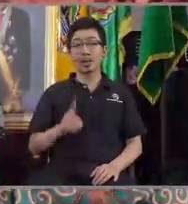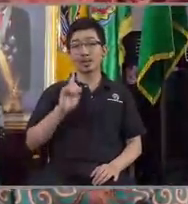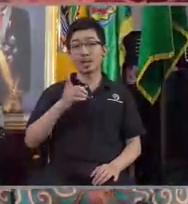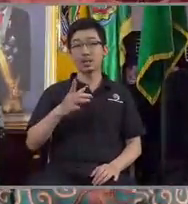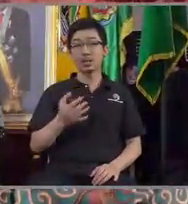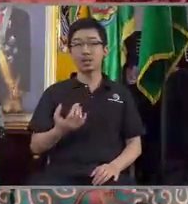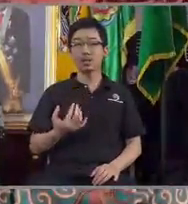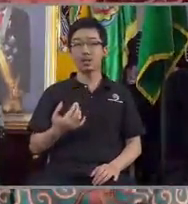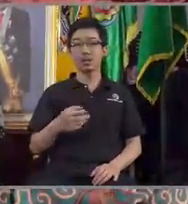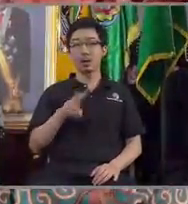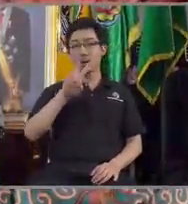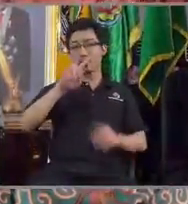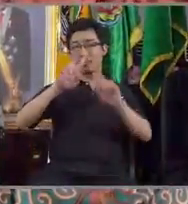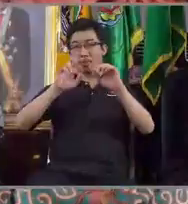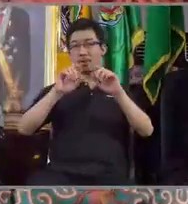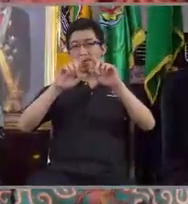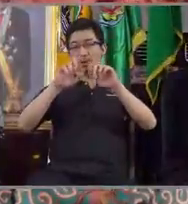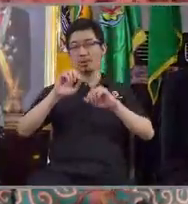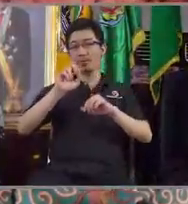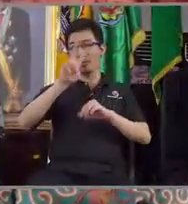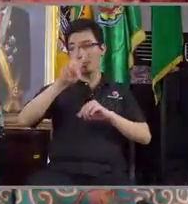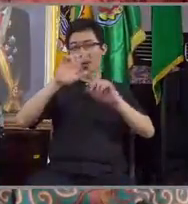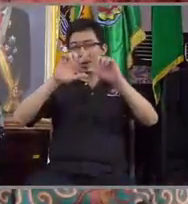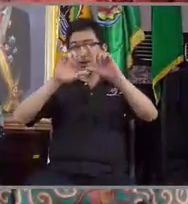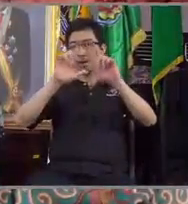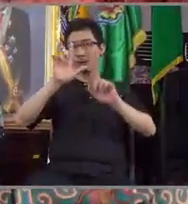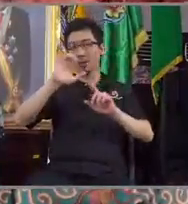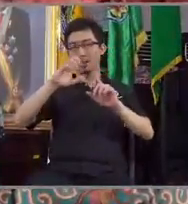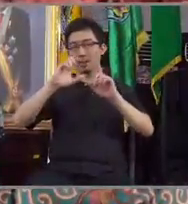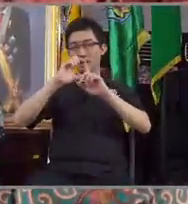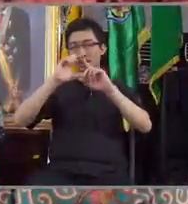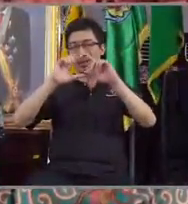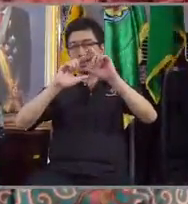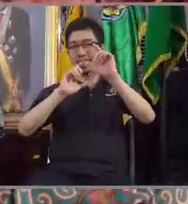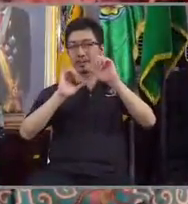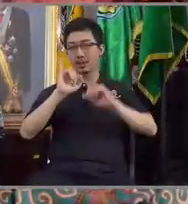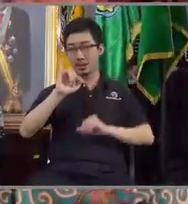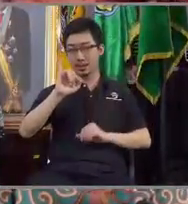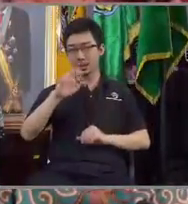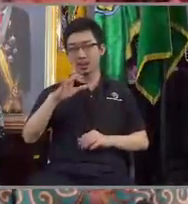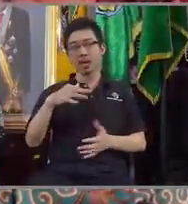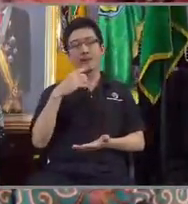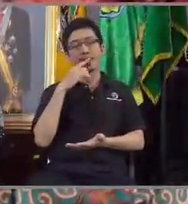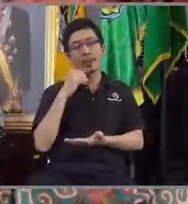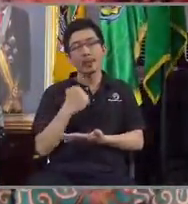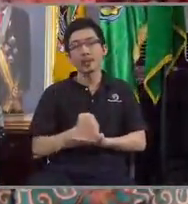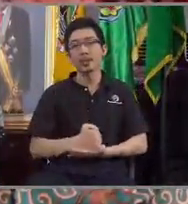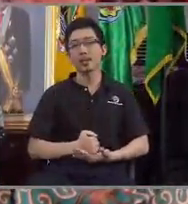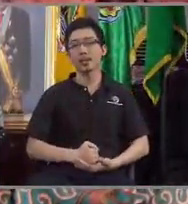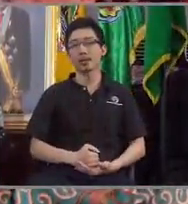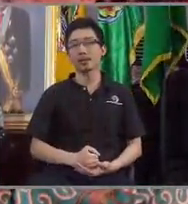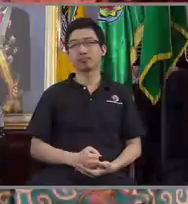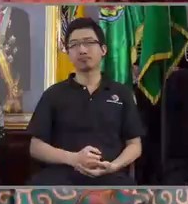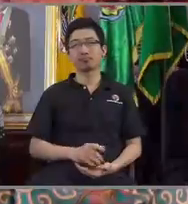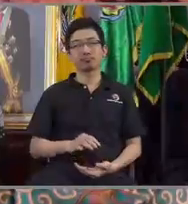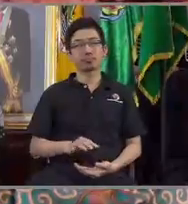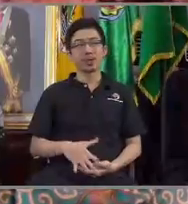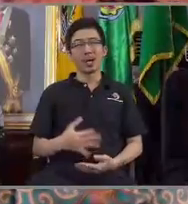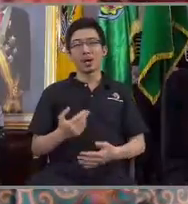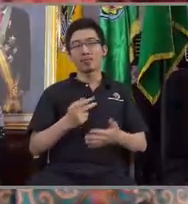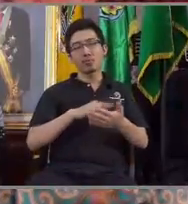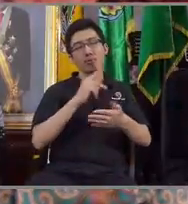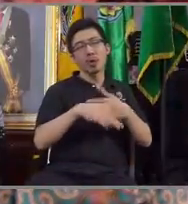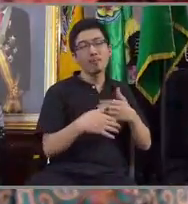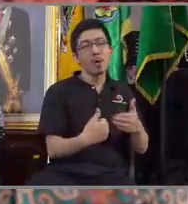angka data Angka kemiskinan ini harus valid Hai jangan sampai Programnya sudah bagus anggarannya sudah cukup